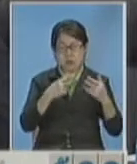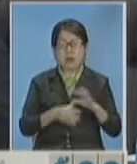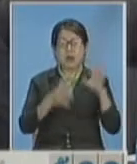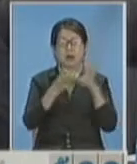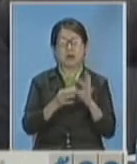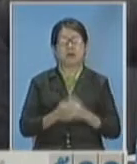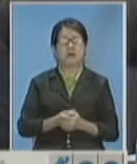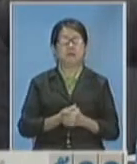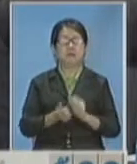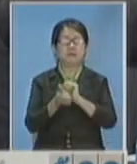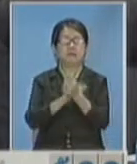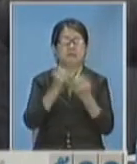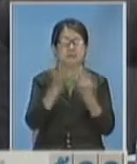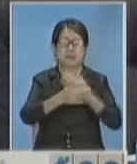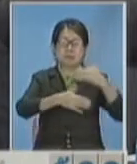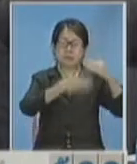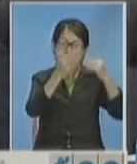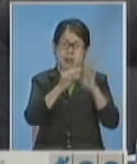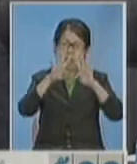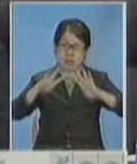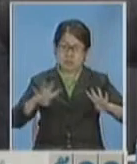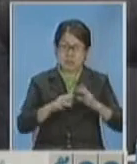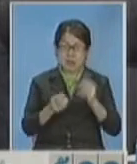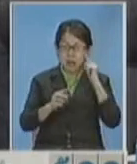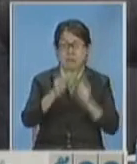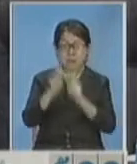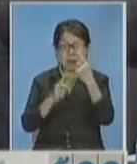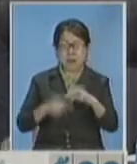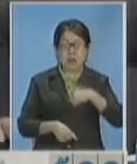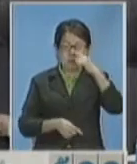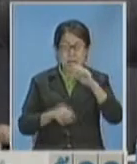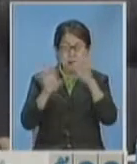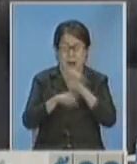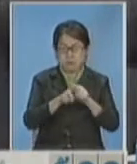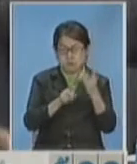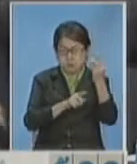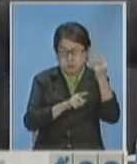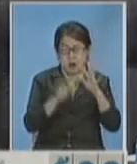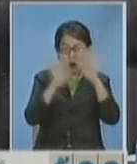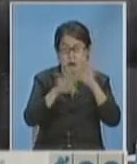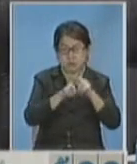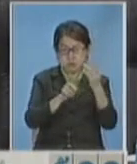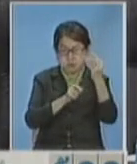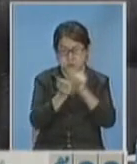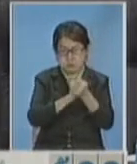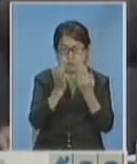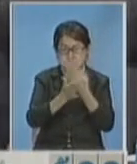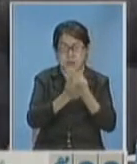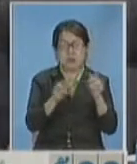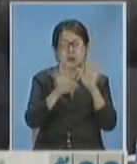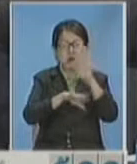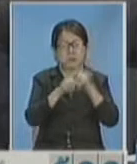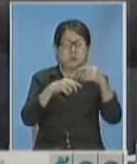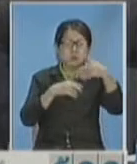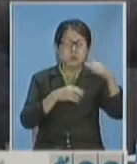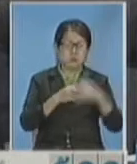สู่ประชาคมอาเซียนมีการประเมินว่าประเทศเราตื่นตัวค่ะแต่ตื่นตัวที่อยู่ที่รูปแบบภายนอกในเรื่องของส